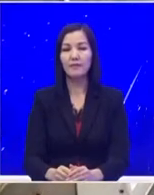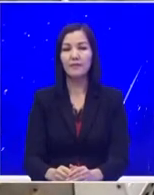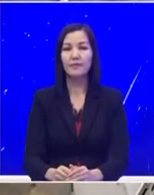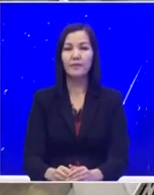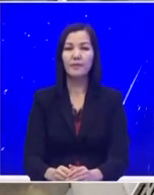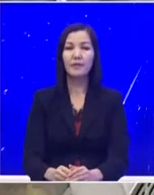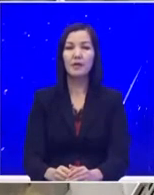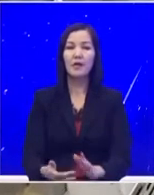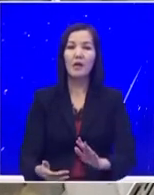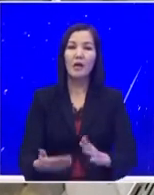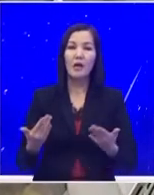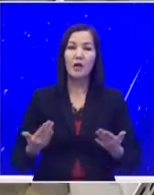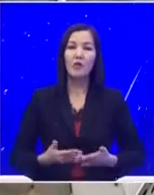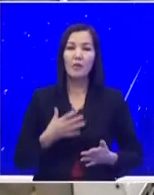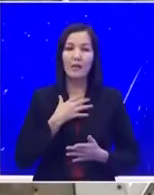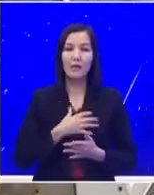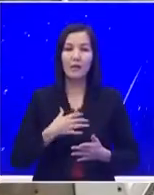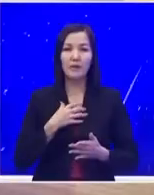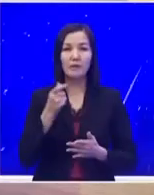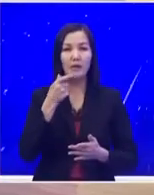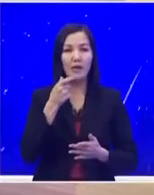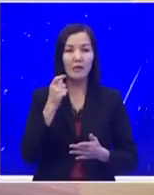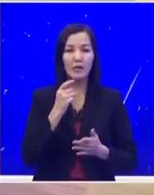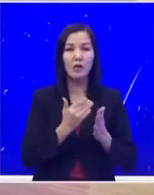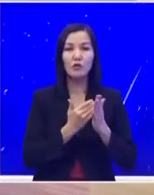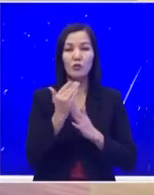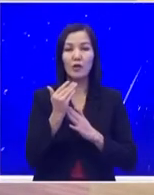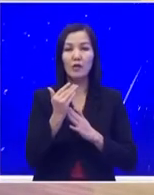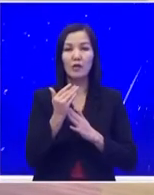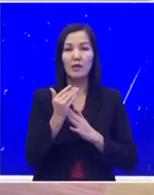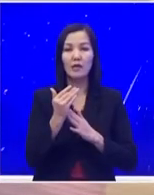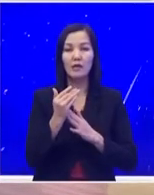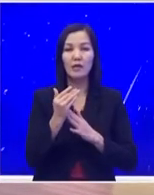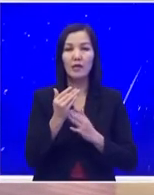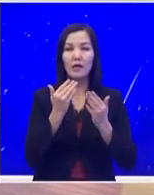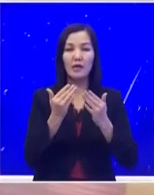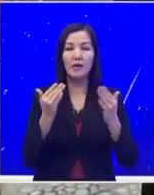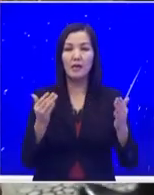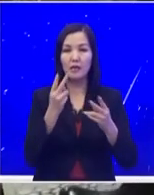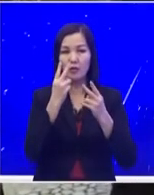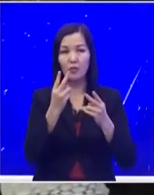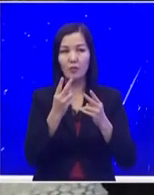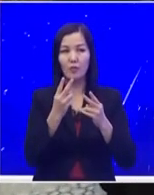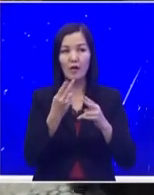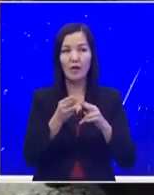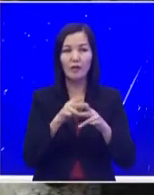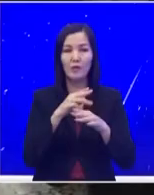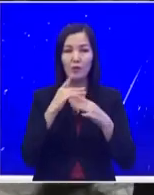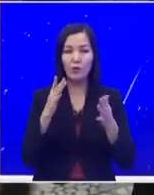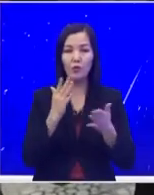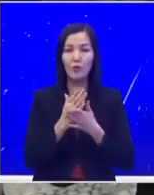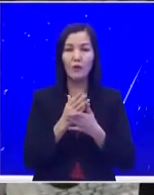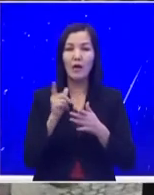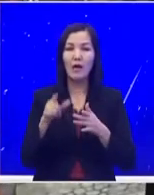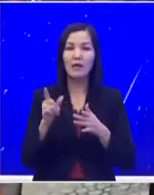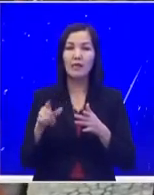Әлеуметтік маңызы бар азық-түлік болғасын қантқа қашанда сұраныс жоғары. Отандық өнім тұрған сөреден адам қарасы арылған емес. Тұрғындар